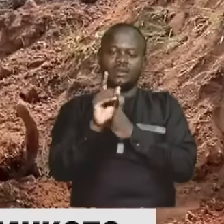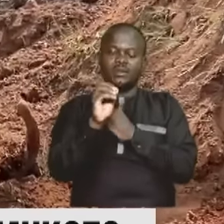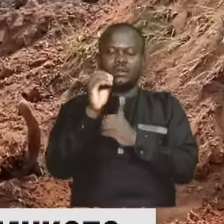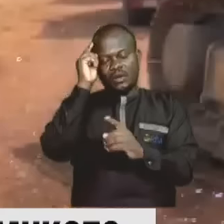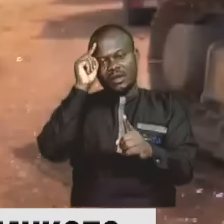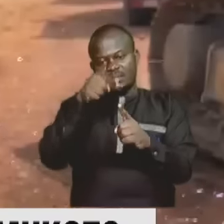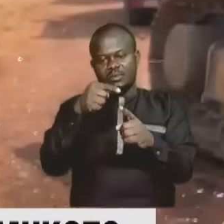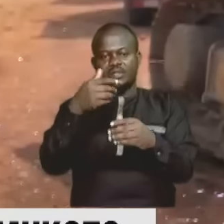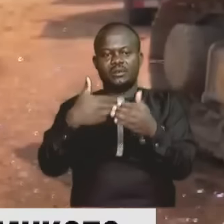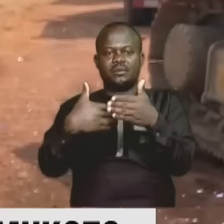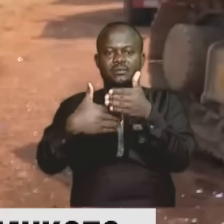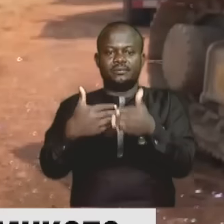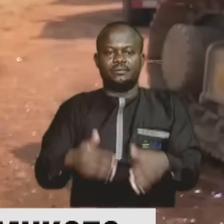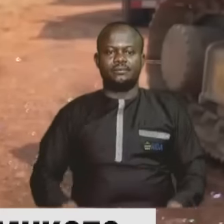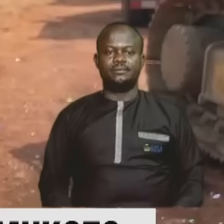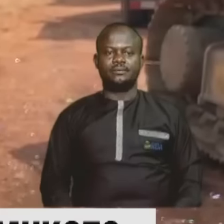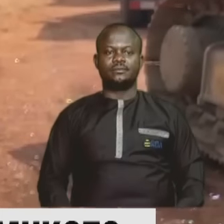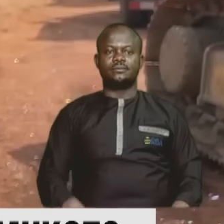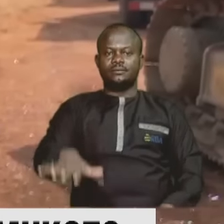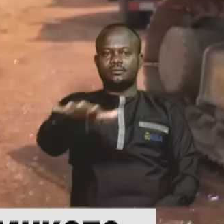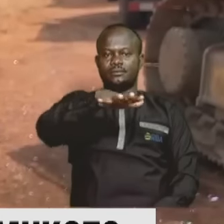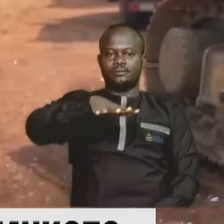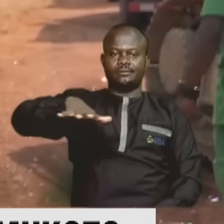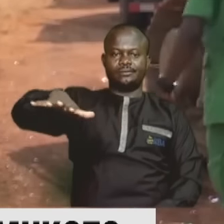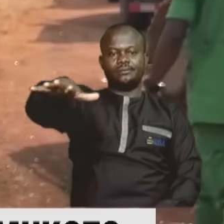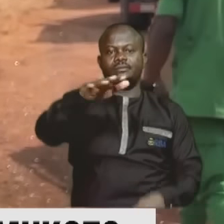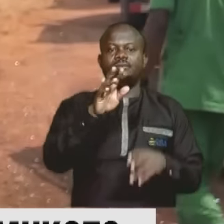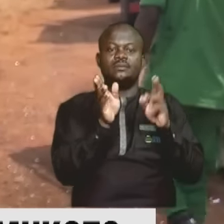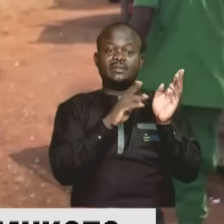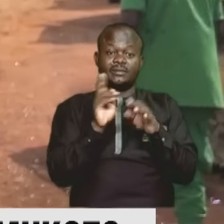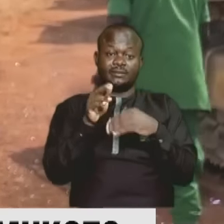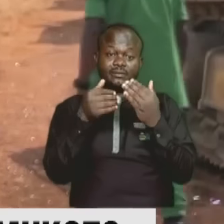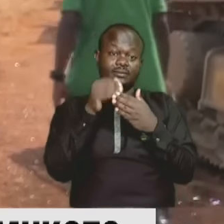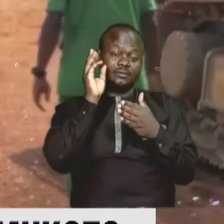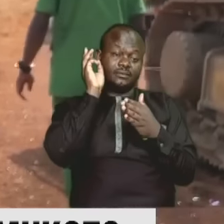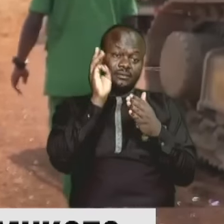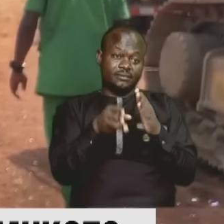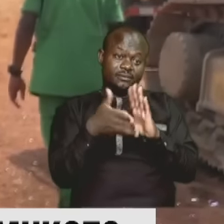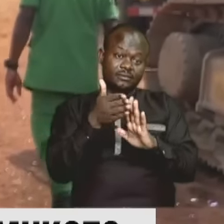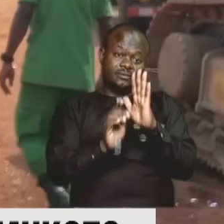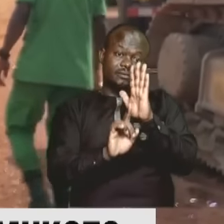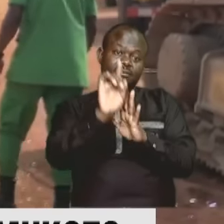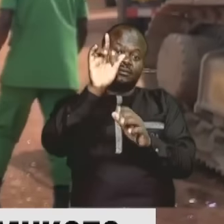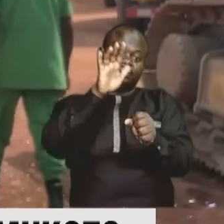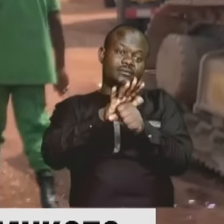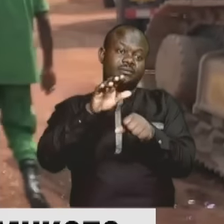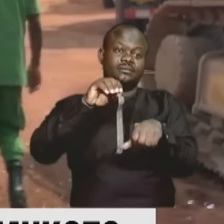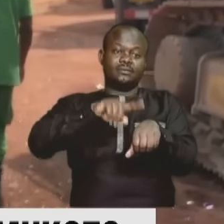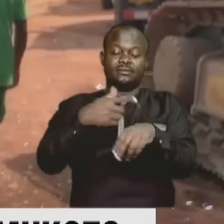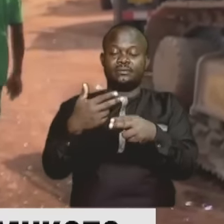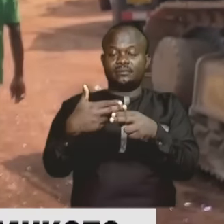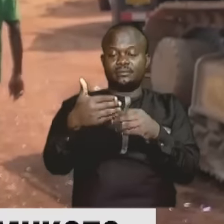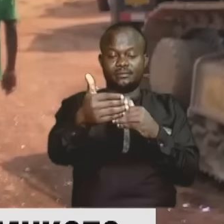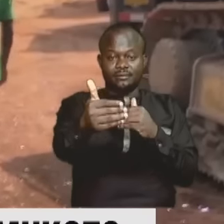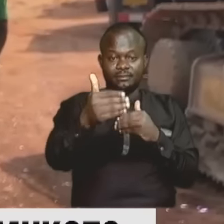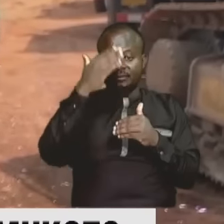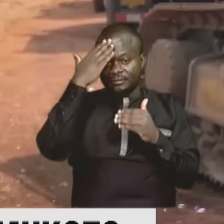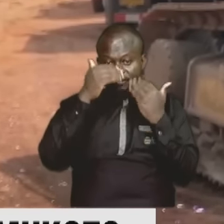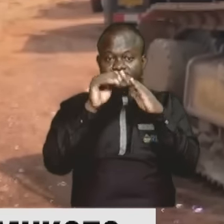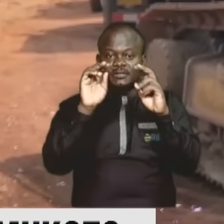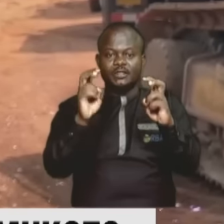kubegera akaba ari agace n'ubundi twitezeho ko kagiye kwihuta mu iterambere muri ibi bihe bya vuba cyane cyane